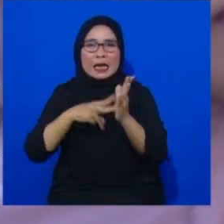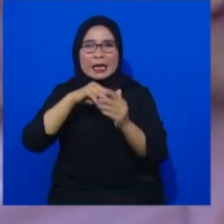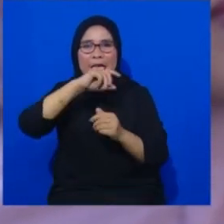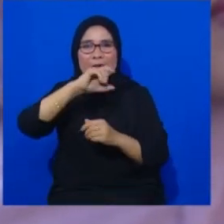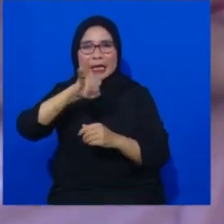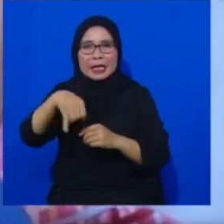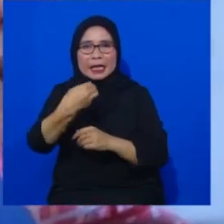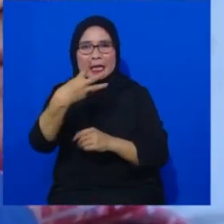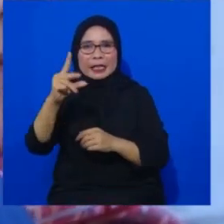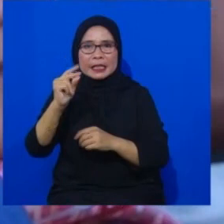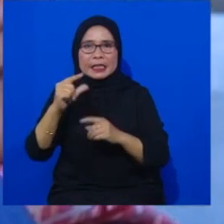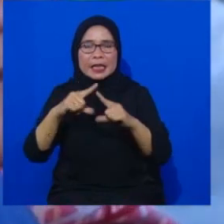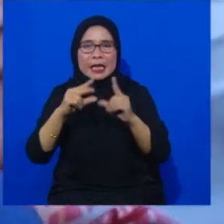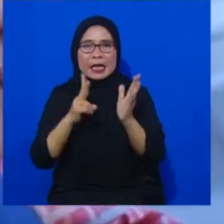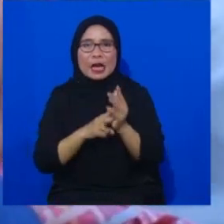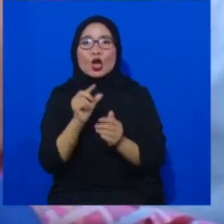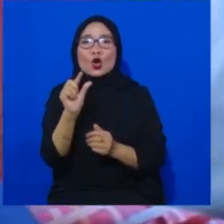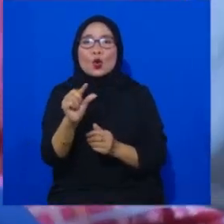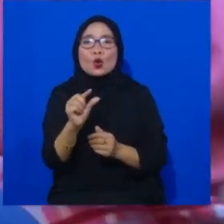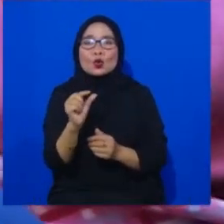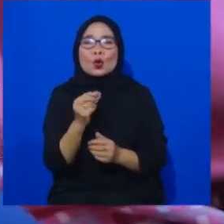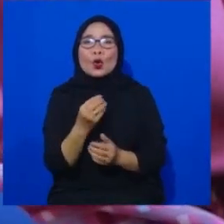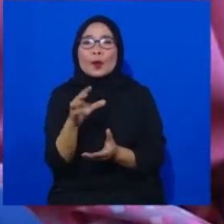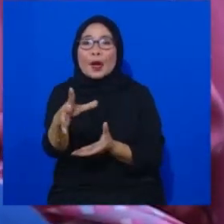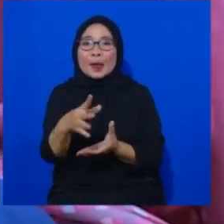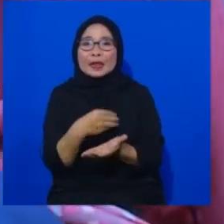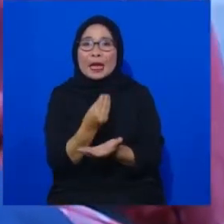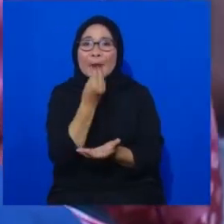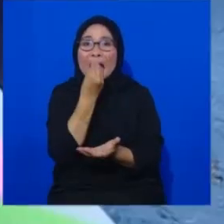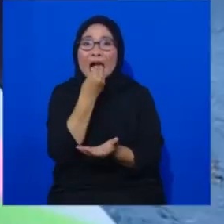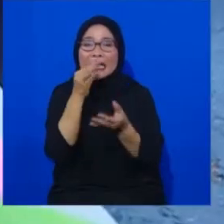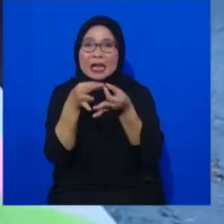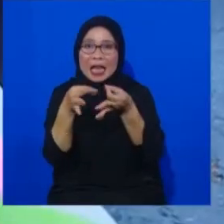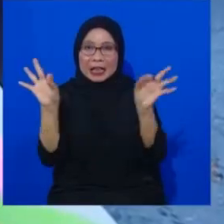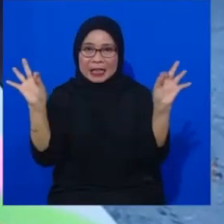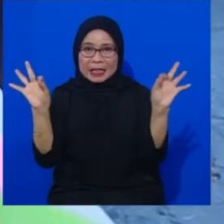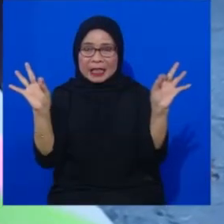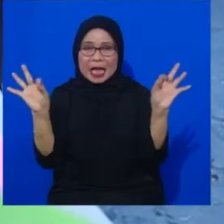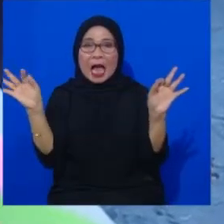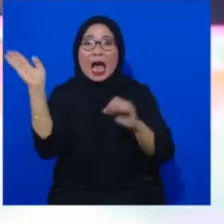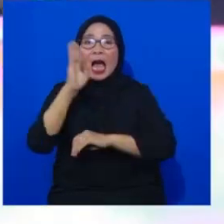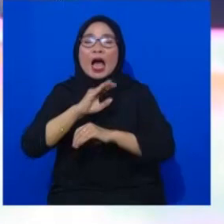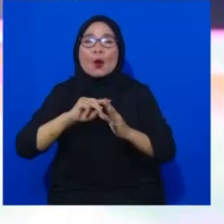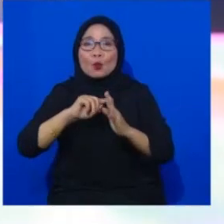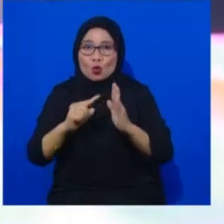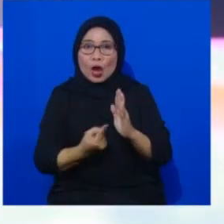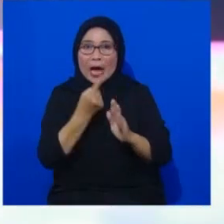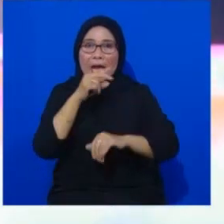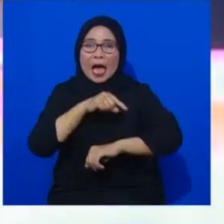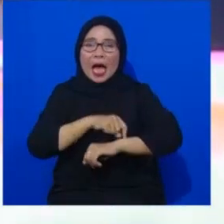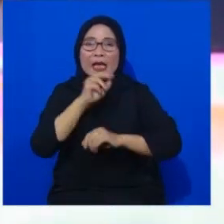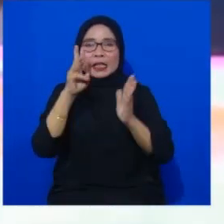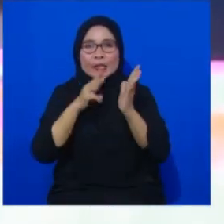melainkan menanti untuk mendapatkan makan gratis. Ya, setiap hari Minggu sejak pukul 6:30 pagi, warung